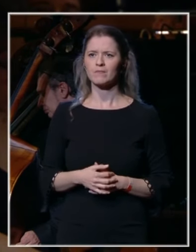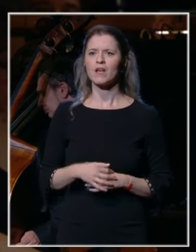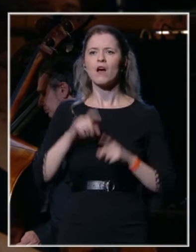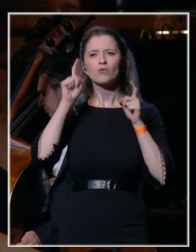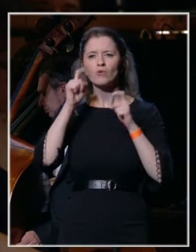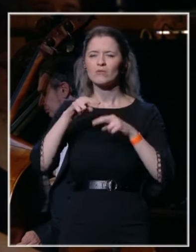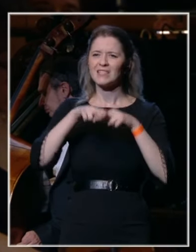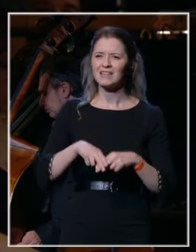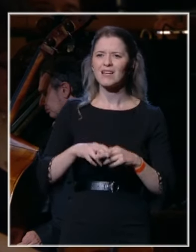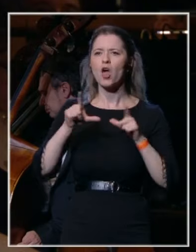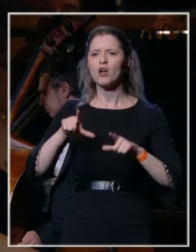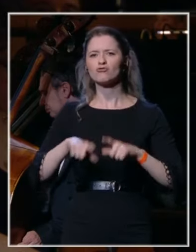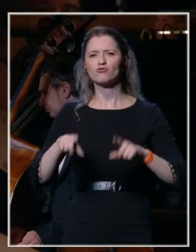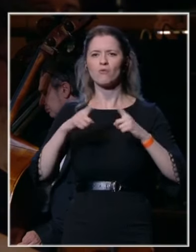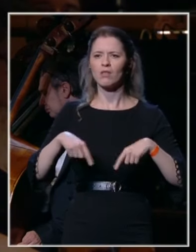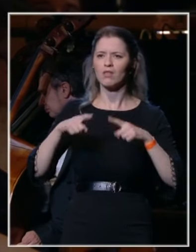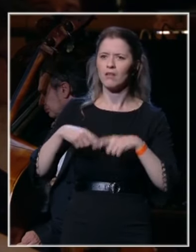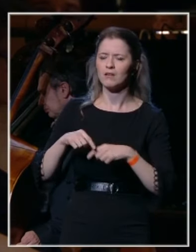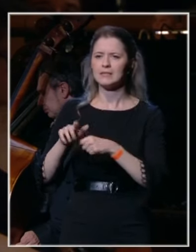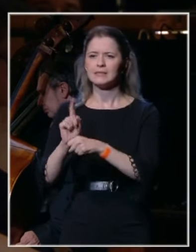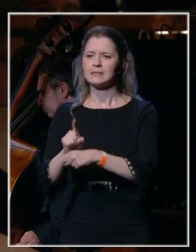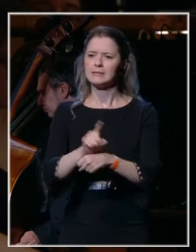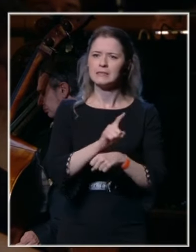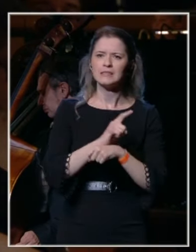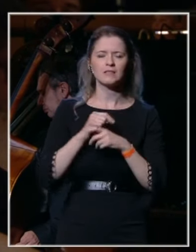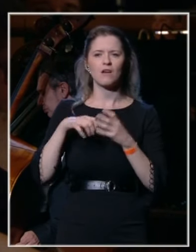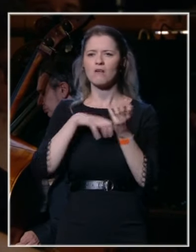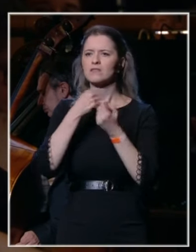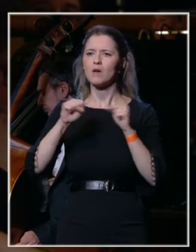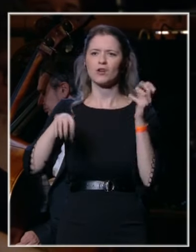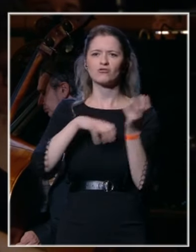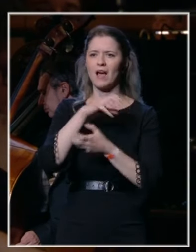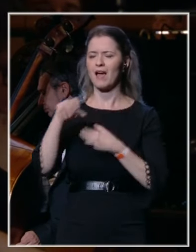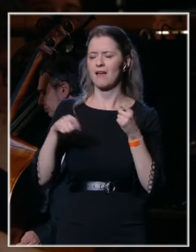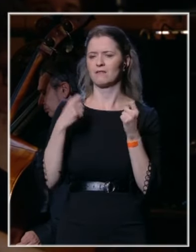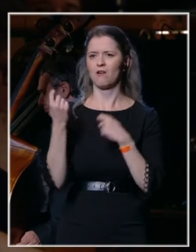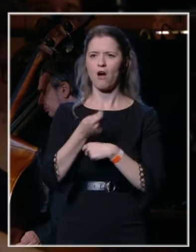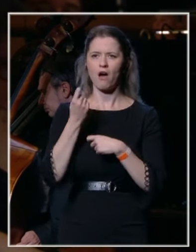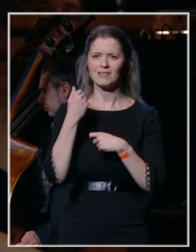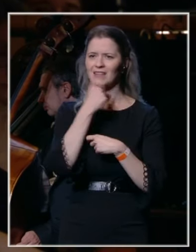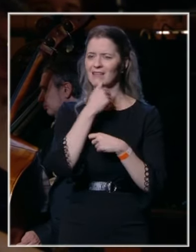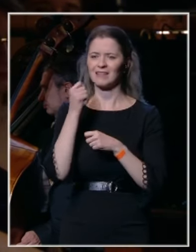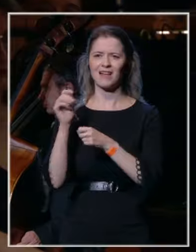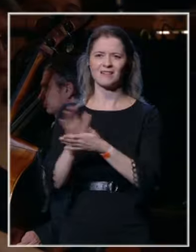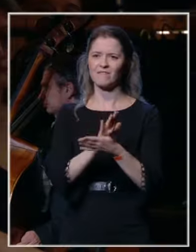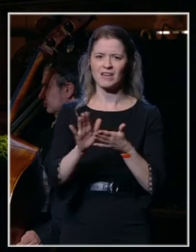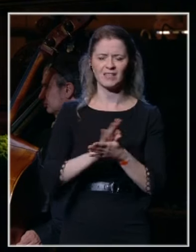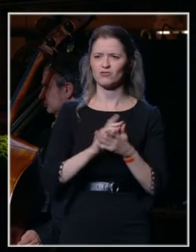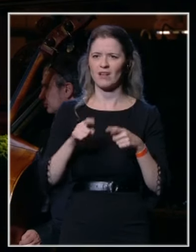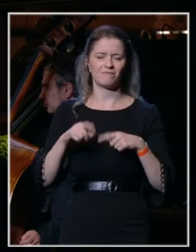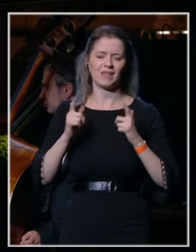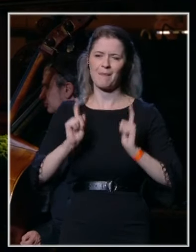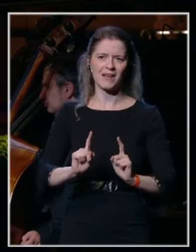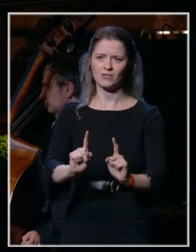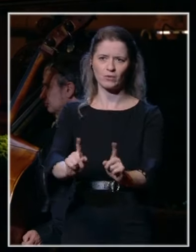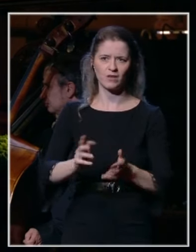agóniáját a szabadságharc brutális leverése és a megtorlás kegyetlen évei sem állították meg.